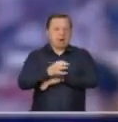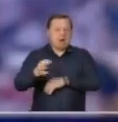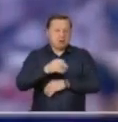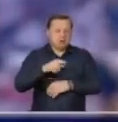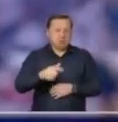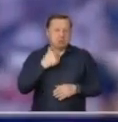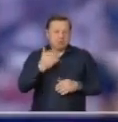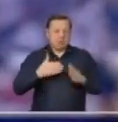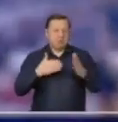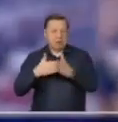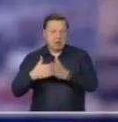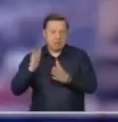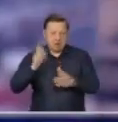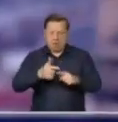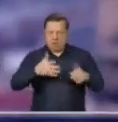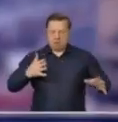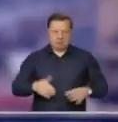ograniczenia będą nawet zaostrzone.